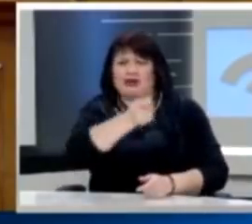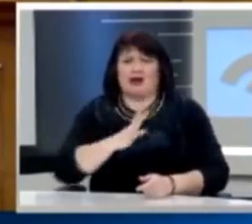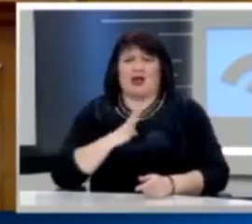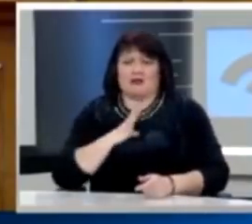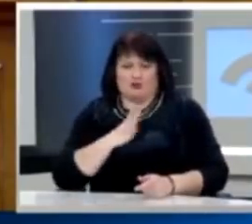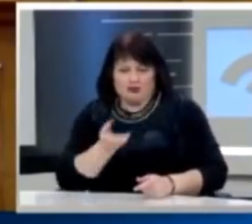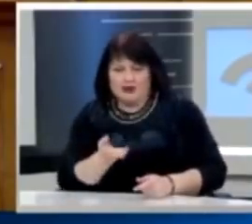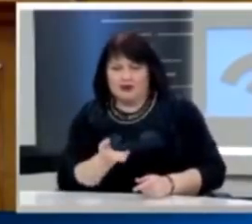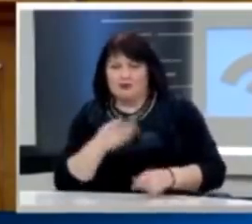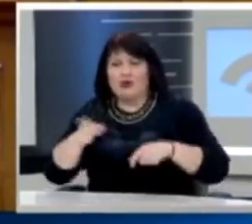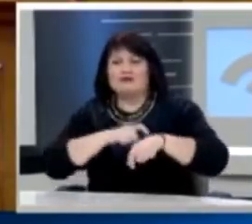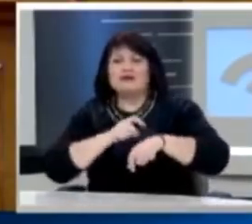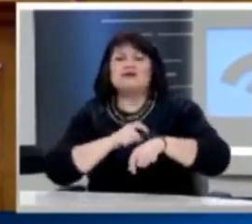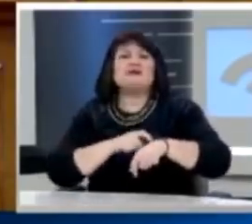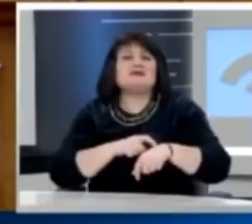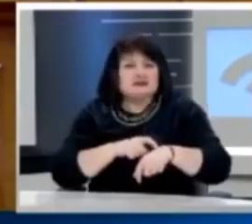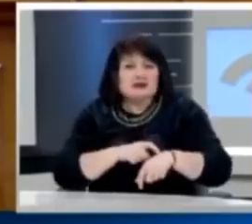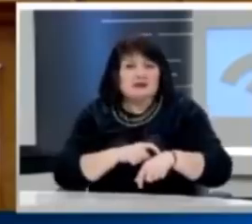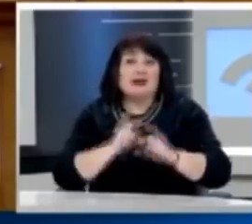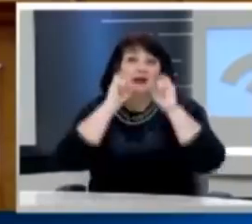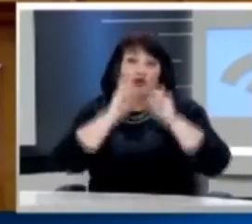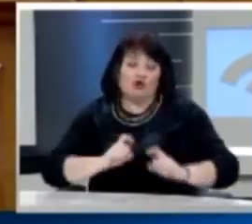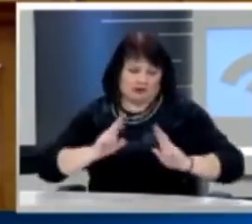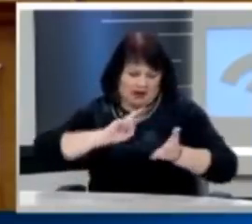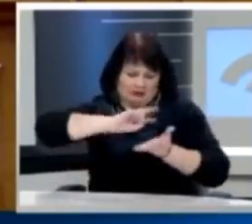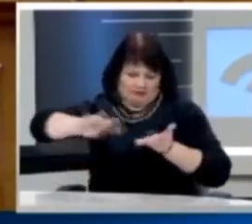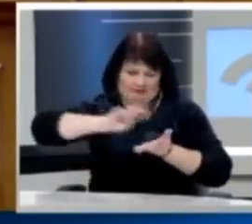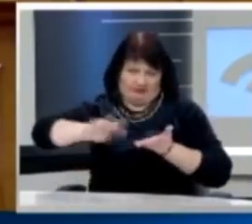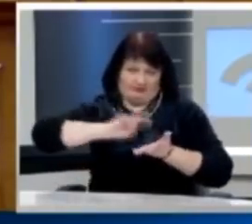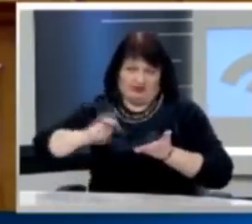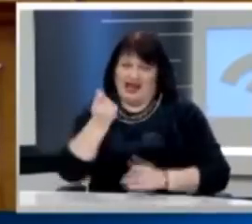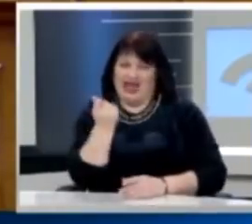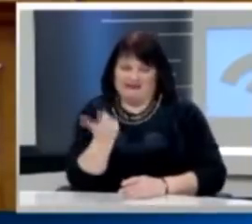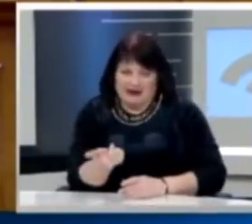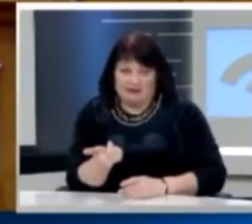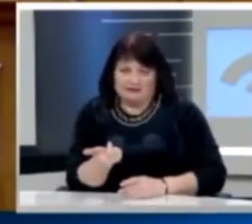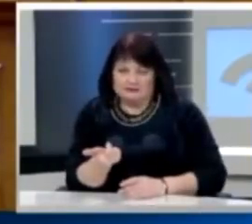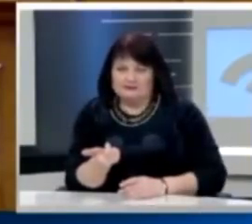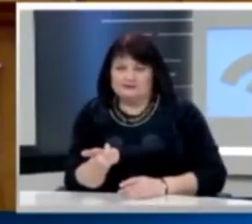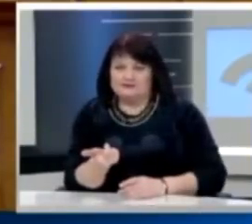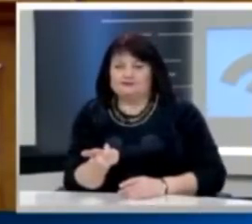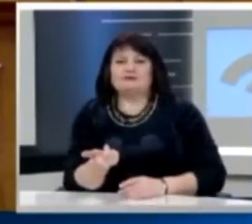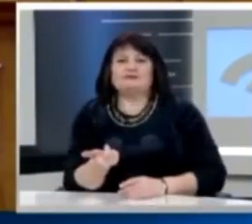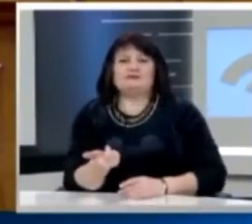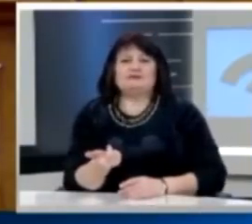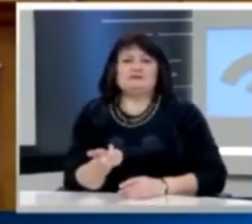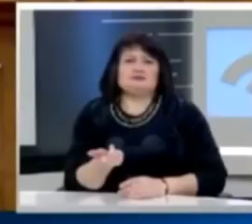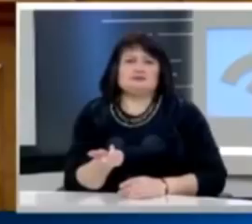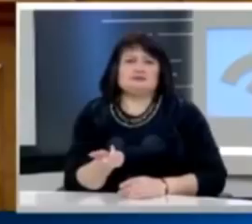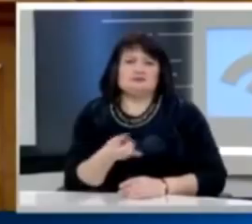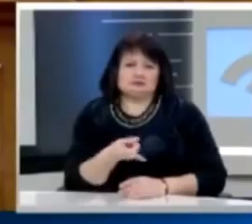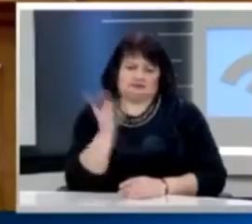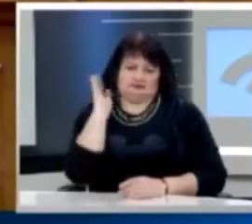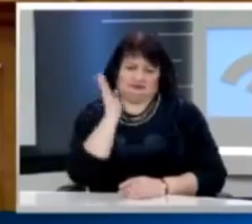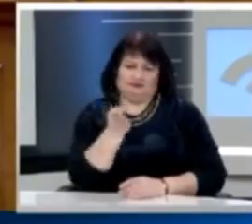στους οποίους δύναται να ληφθούν αναγκαστικά μέτρα ίσπραξης, δηλαδή βρίσκονται στο παραπέντε της